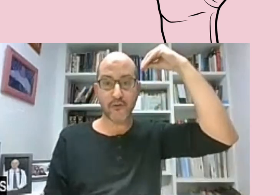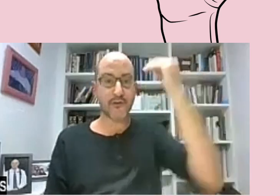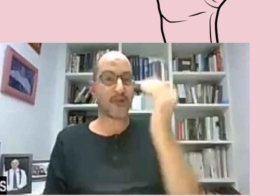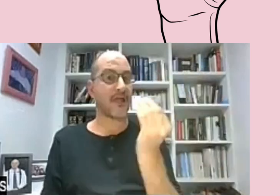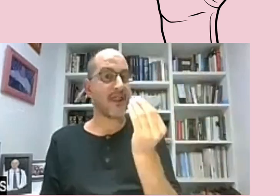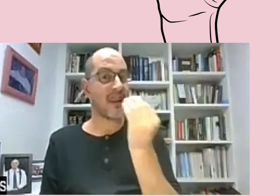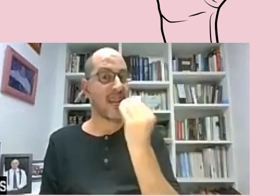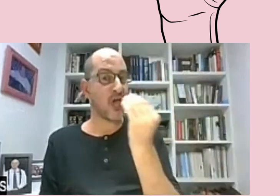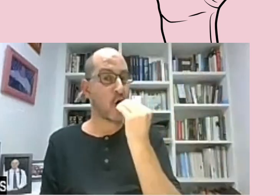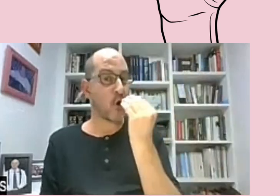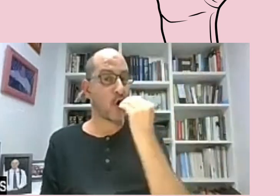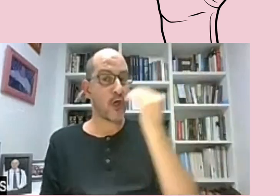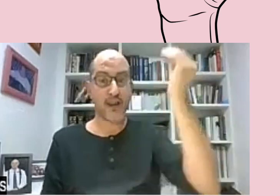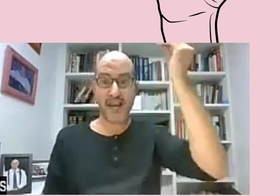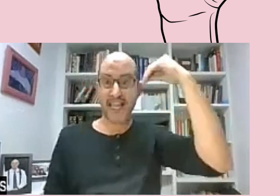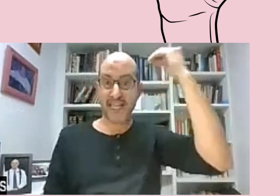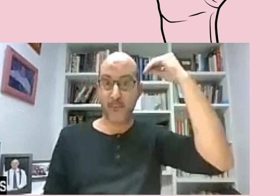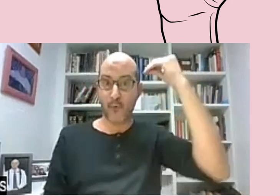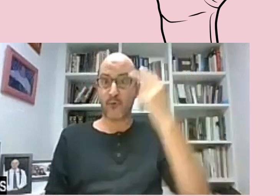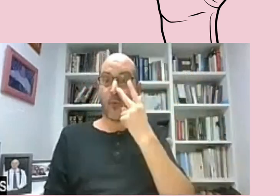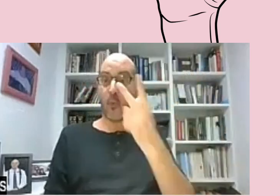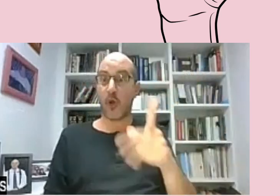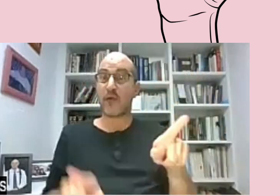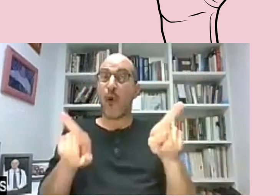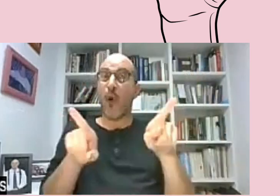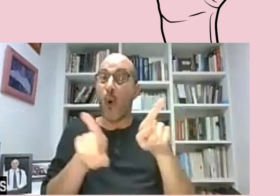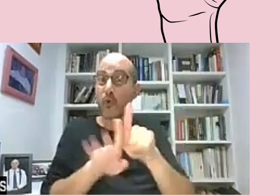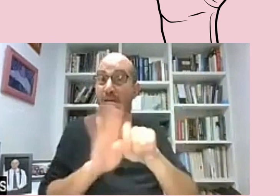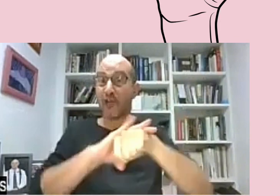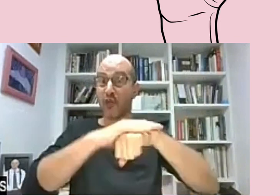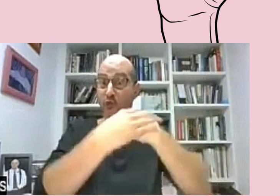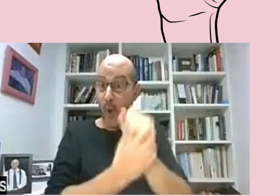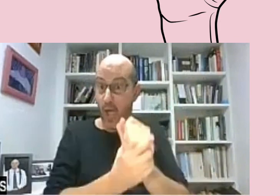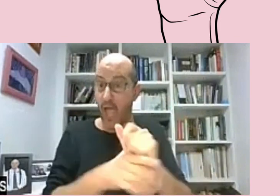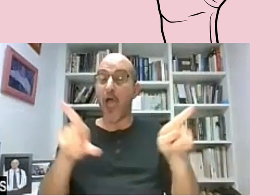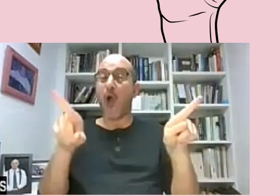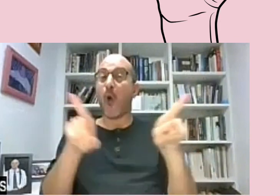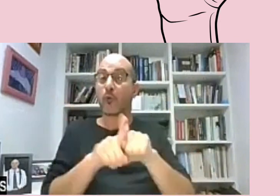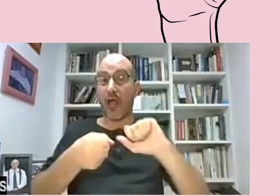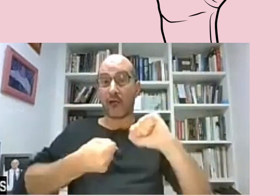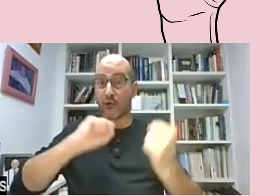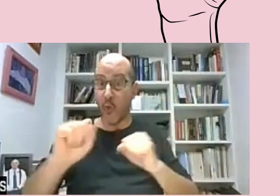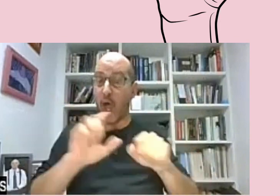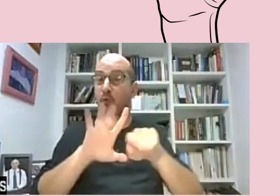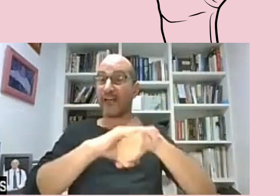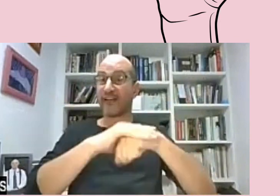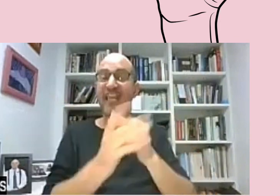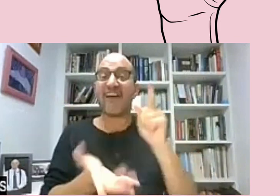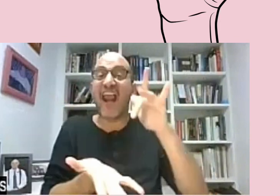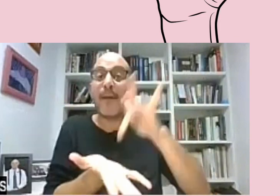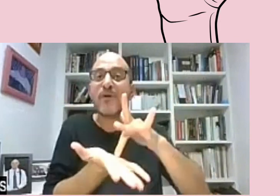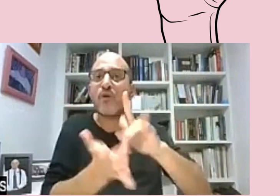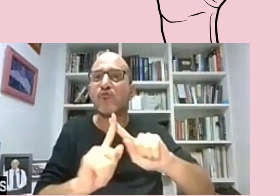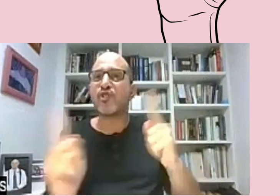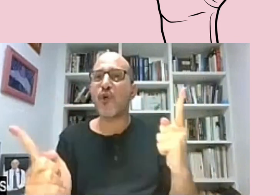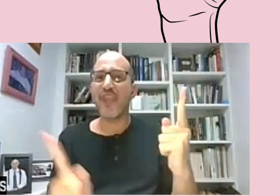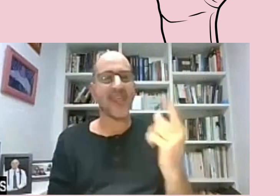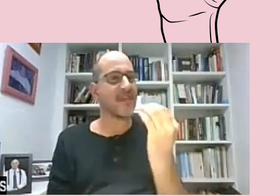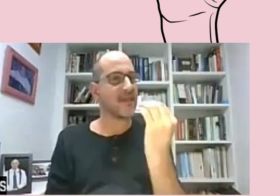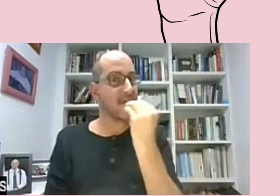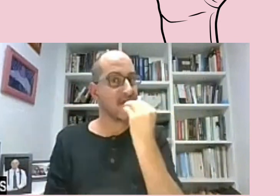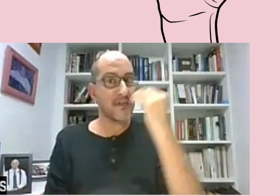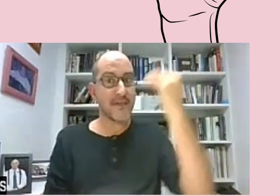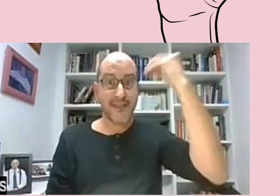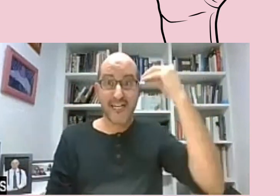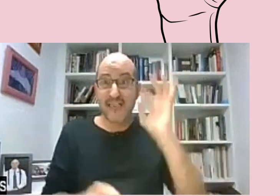ללמוד. לאכול, ללמוד. אתם רואים? זו אותה צורת יד, אותה תנועה, אבל המיקום הוא